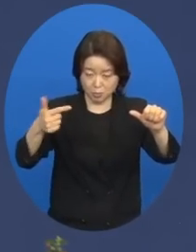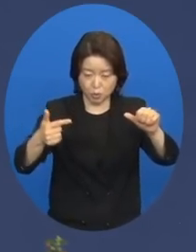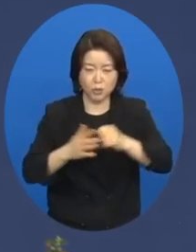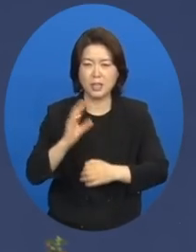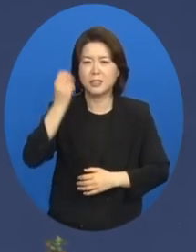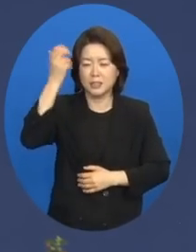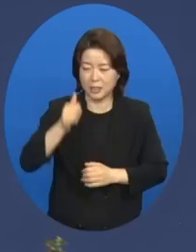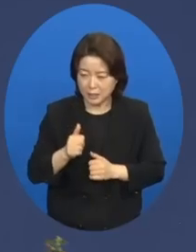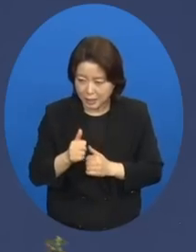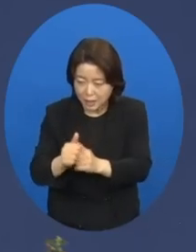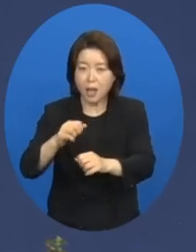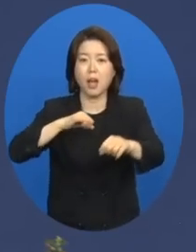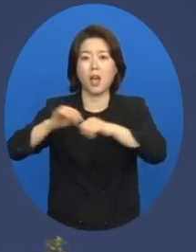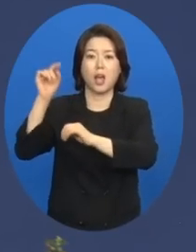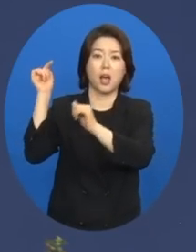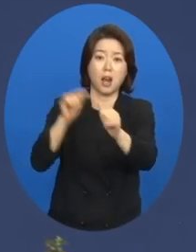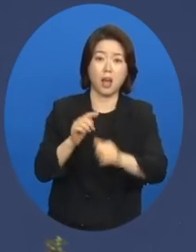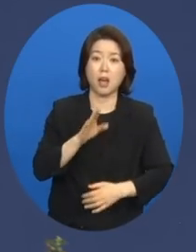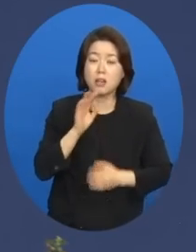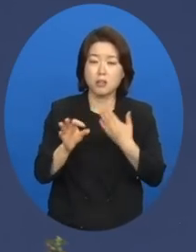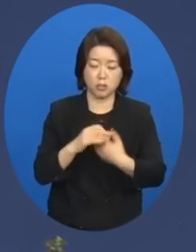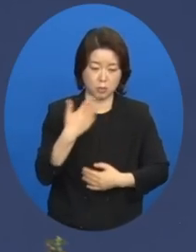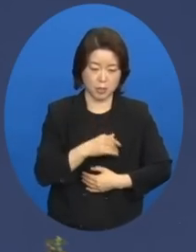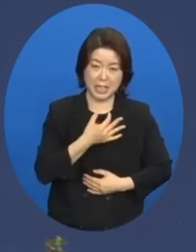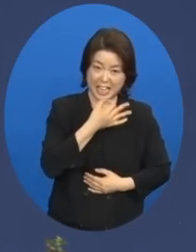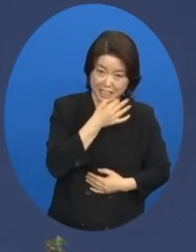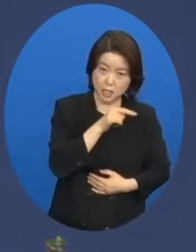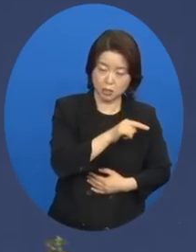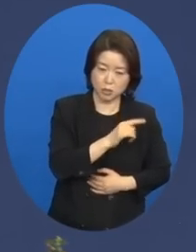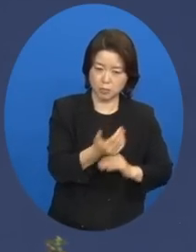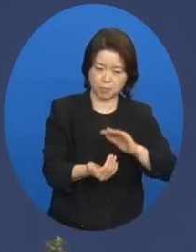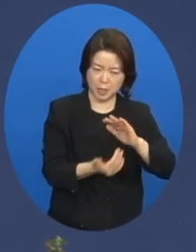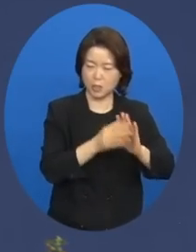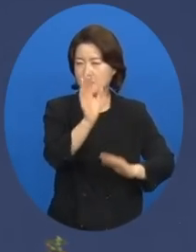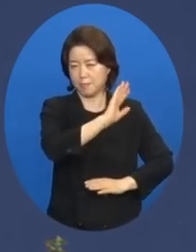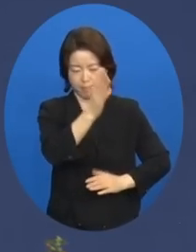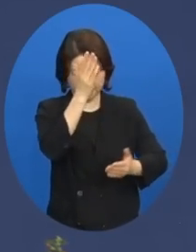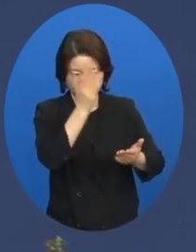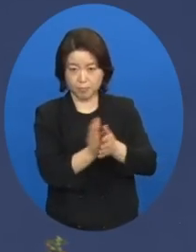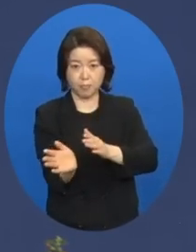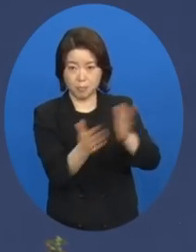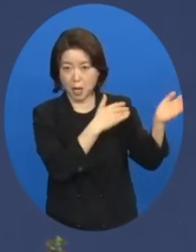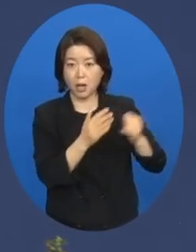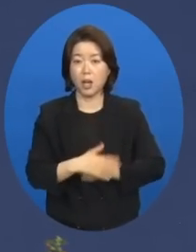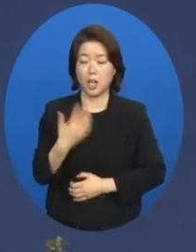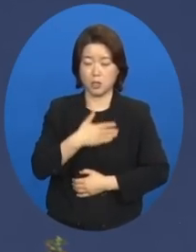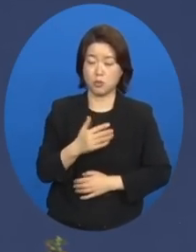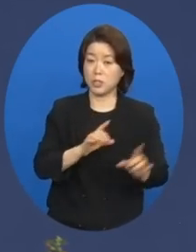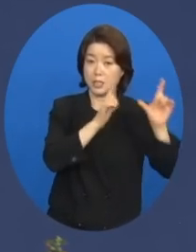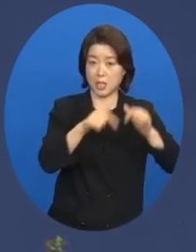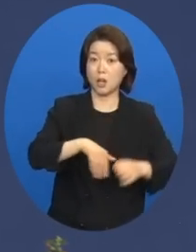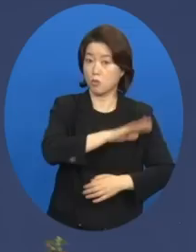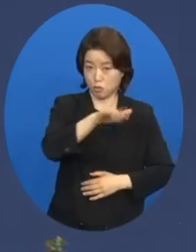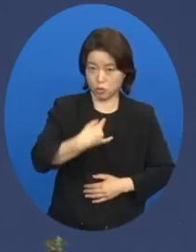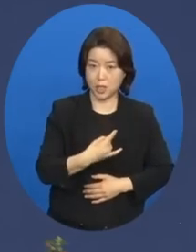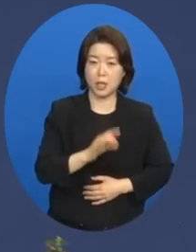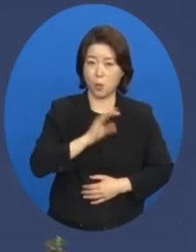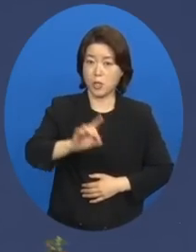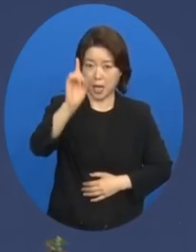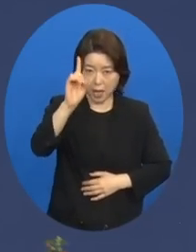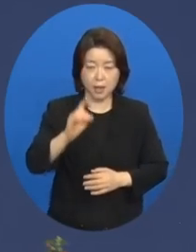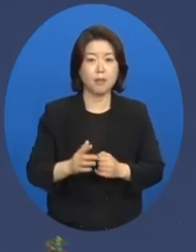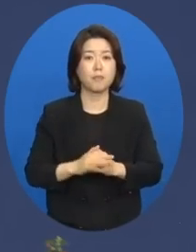성령을 따라 행하라 그리하면 육체의 욕심을 이루지 아니하리라. 육신을 입고 살아가는 우리에게 오직 한